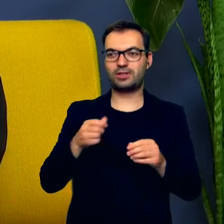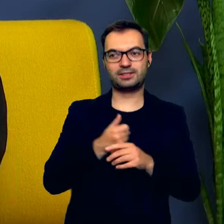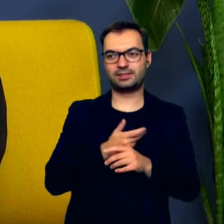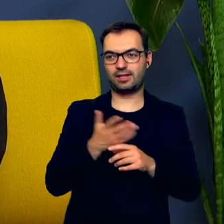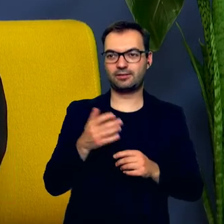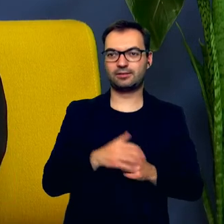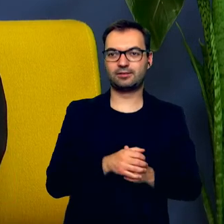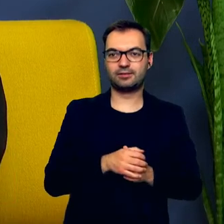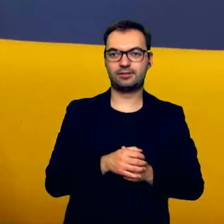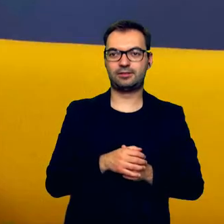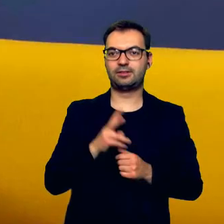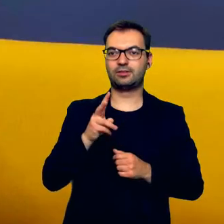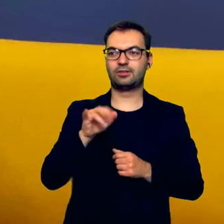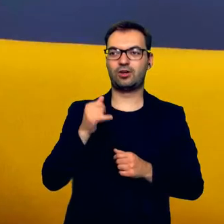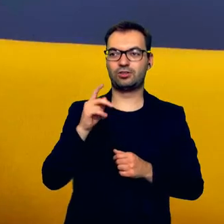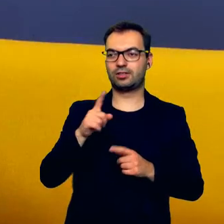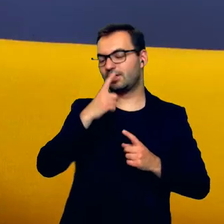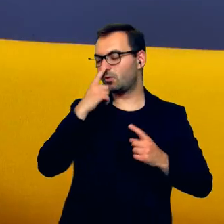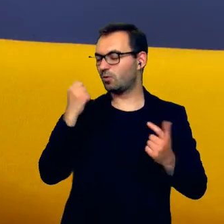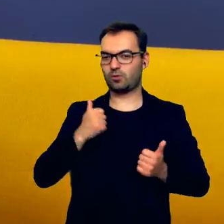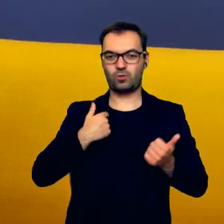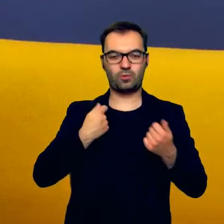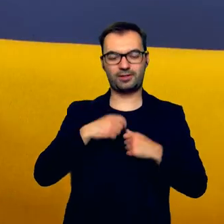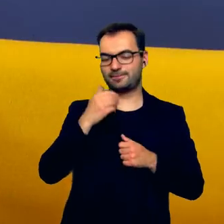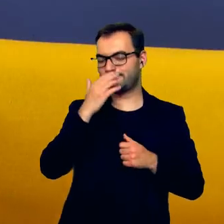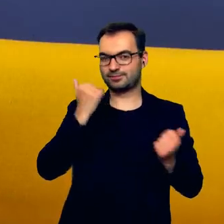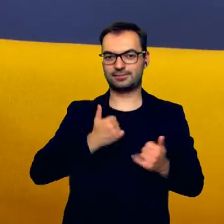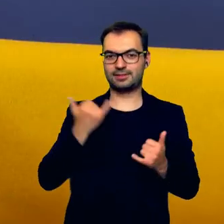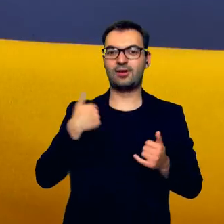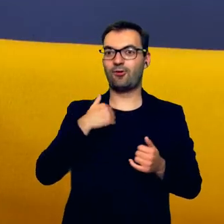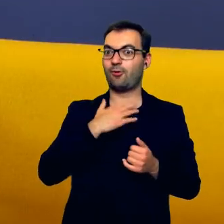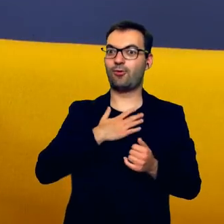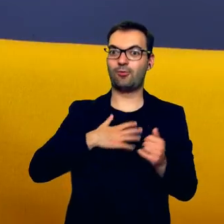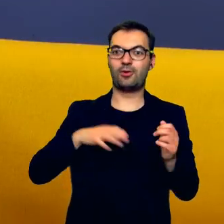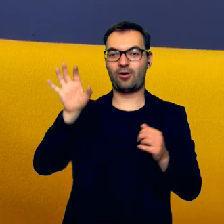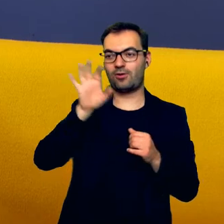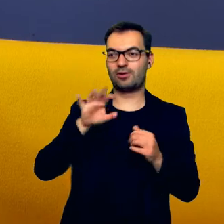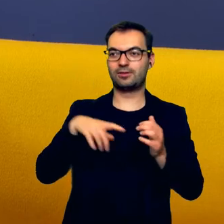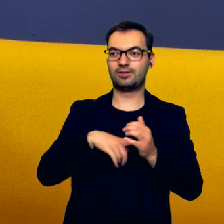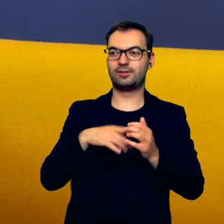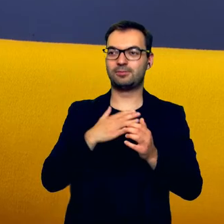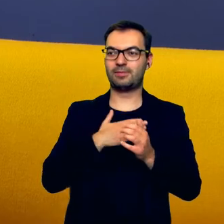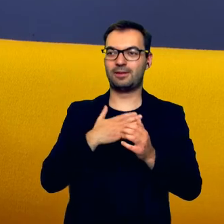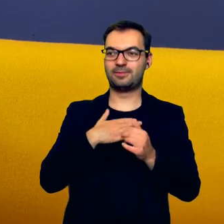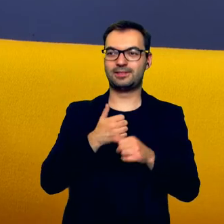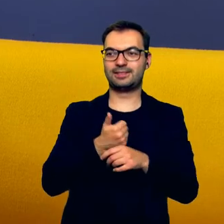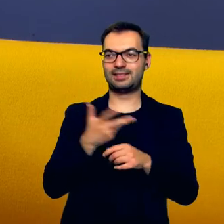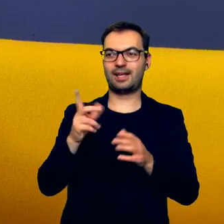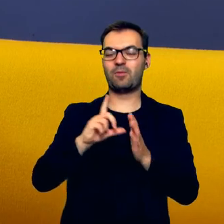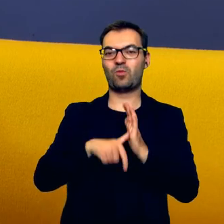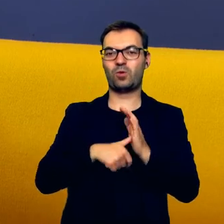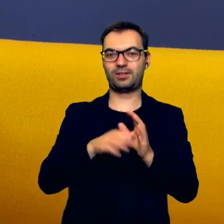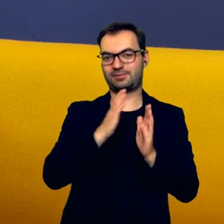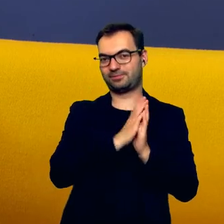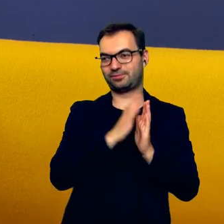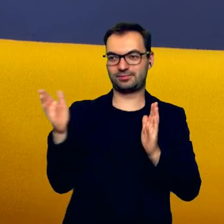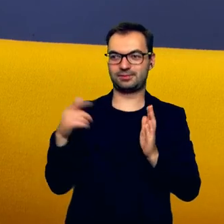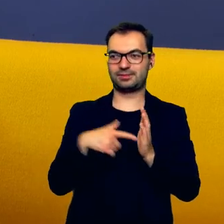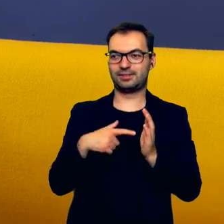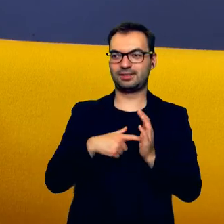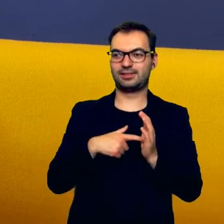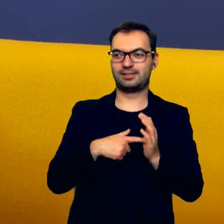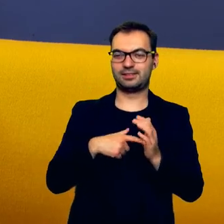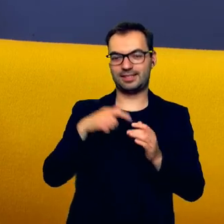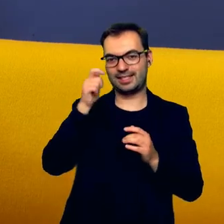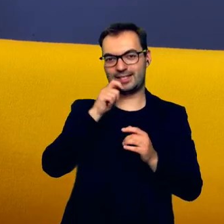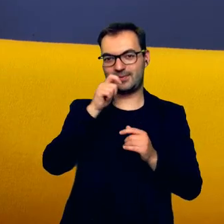serial. Tak. I Kodżak był świetnie ubrany. Jak ja oglądam, bardzo lubię oglądać mam serię płyt z